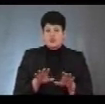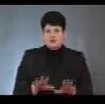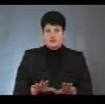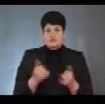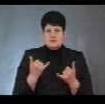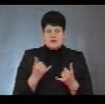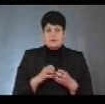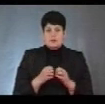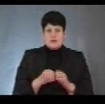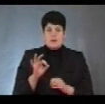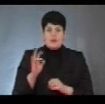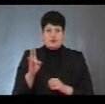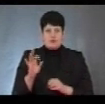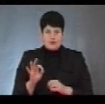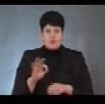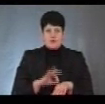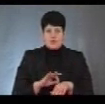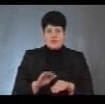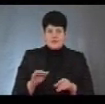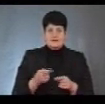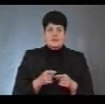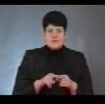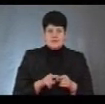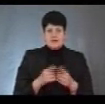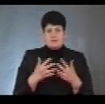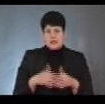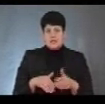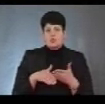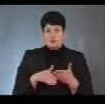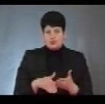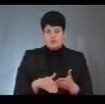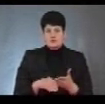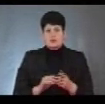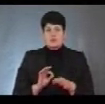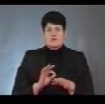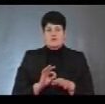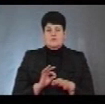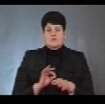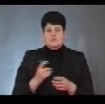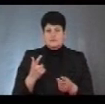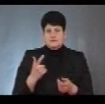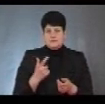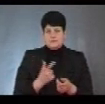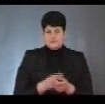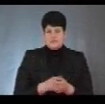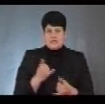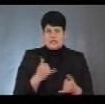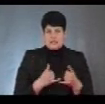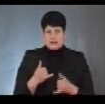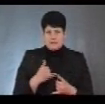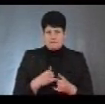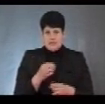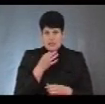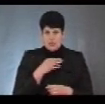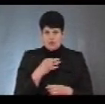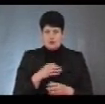проблема з онкохворими дітками, і цей прилад допоможе введенні хімії, допоможе зняти деякі питання